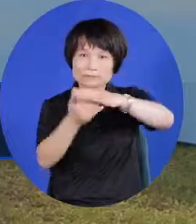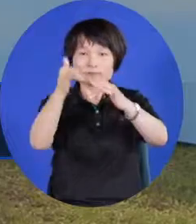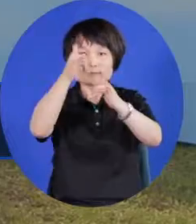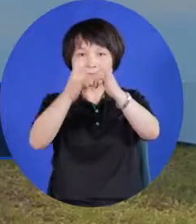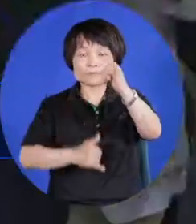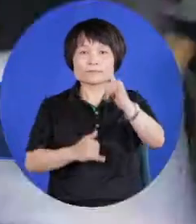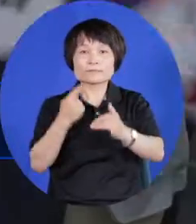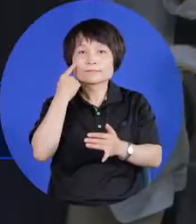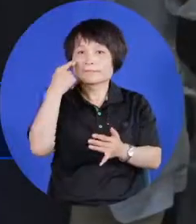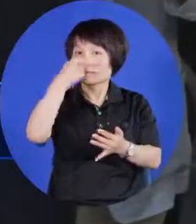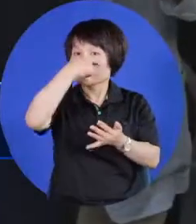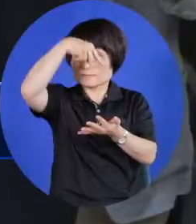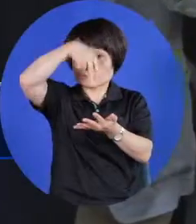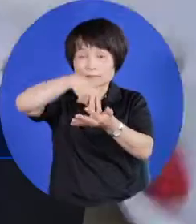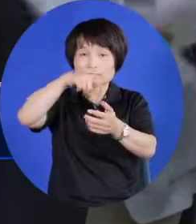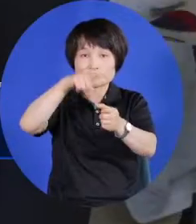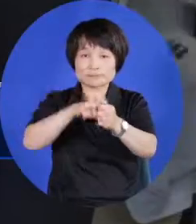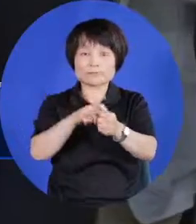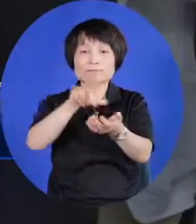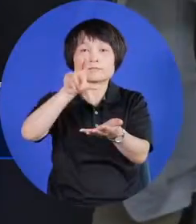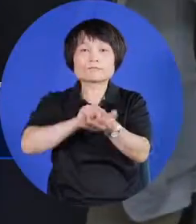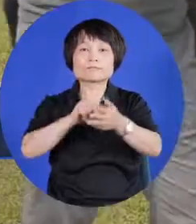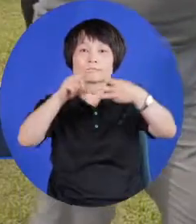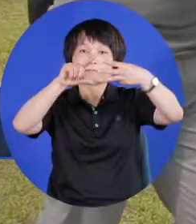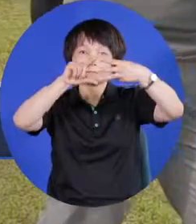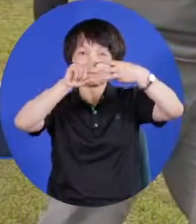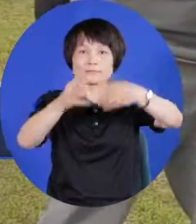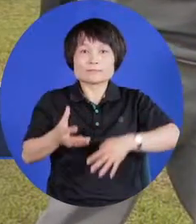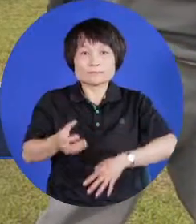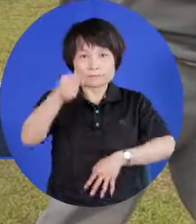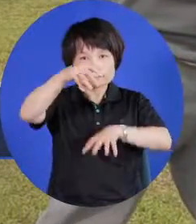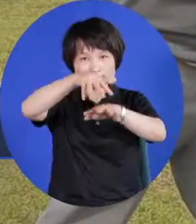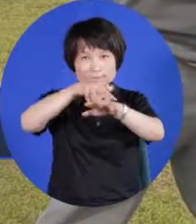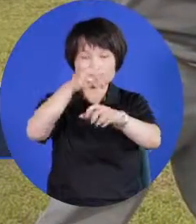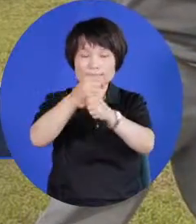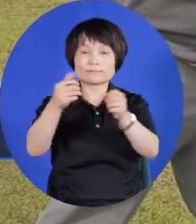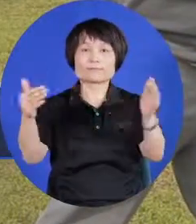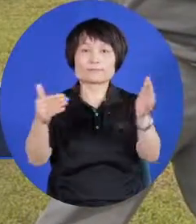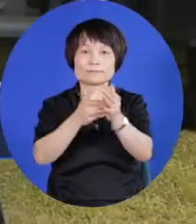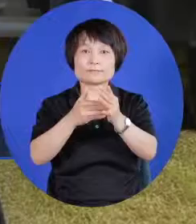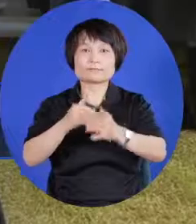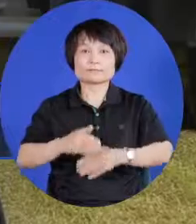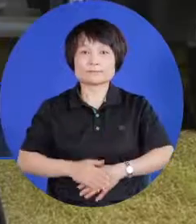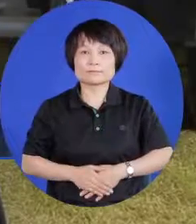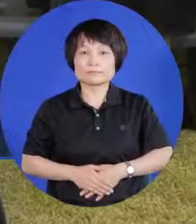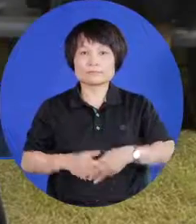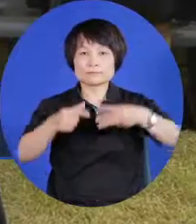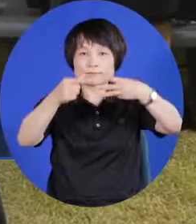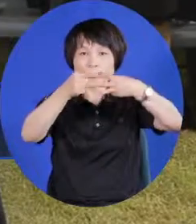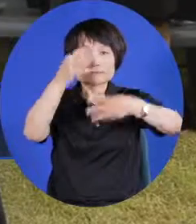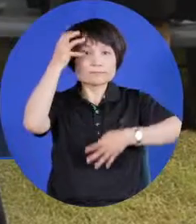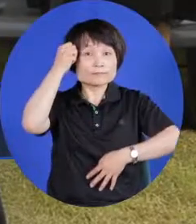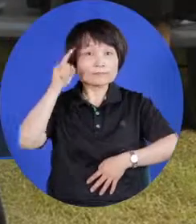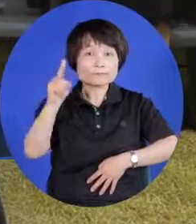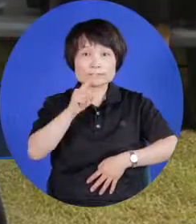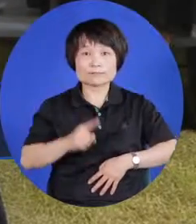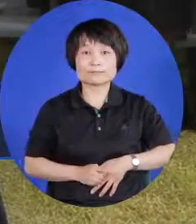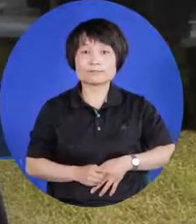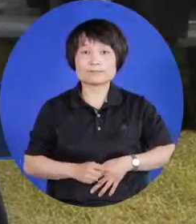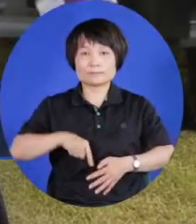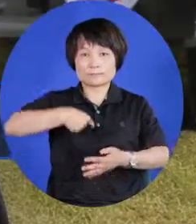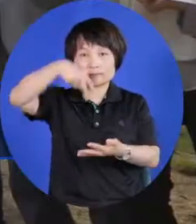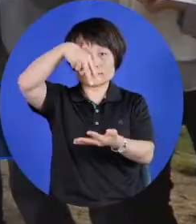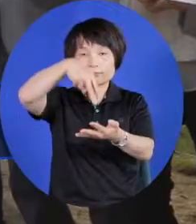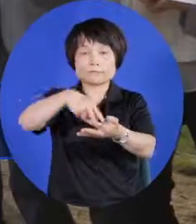확립하기 위해 기억 사람 미래 등 세 개의 테마로 구성했는데요 기억의 경우